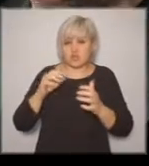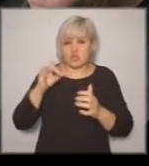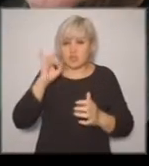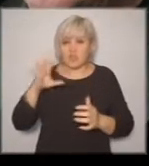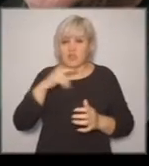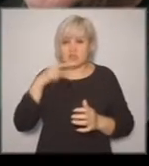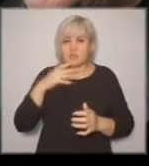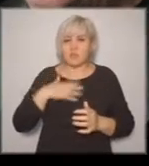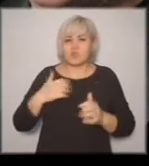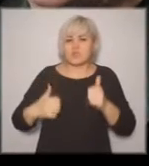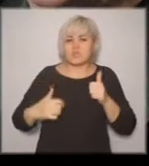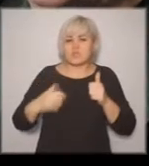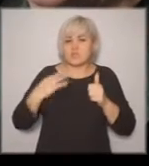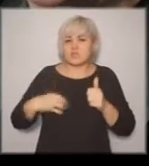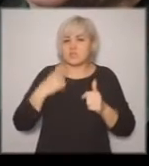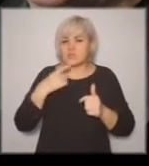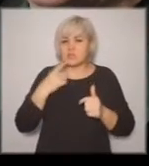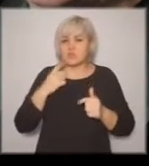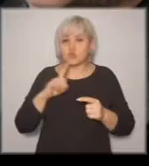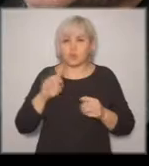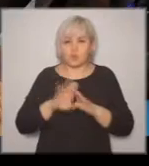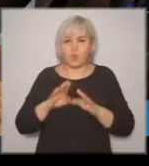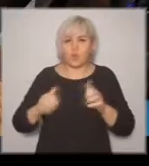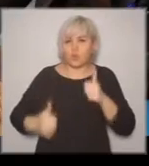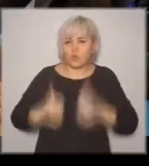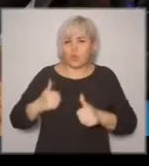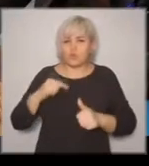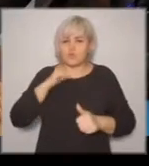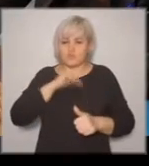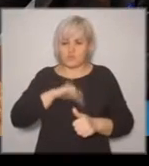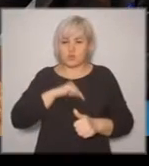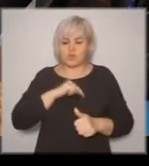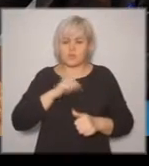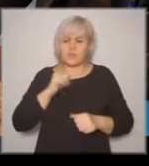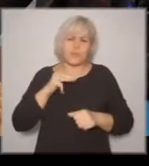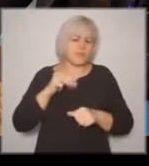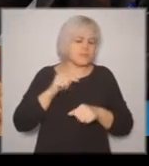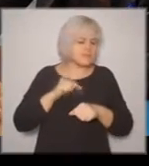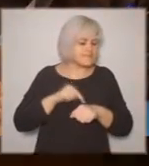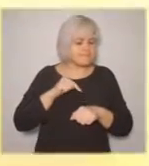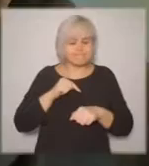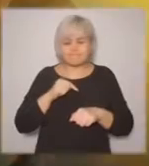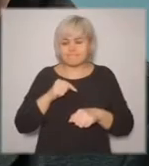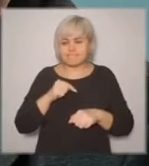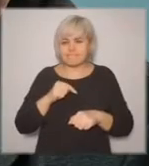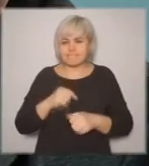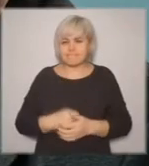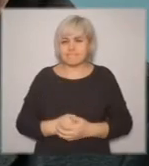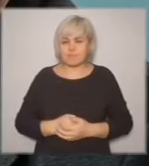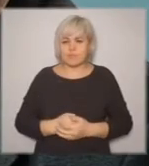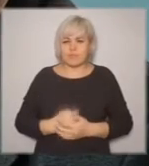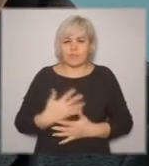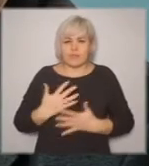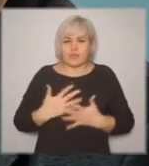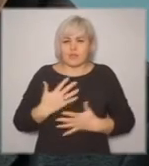слепой идет. И тут слышу голос моего сына: это мой папа, он чемпион России. Я